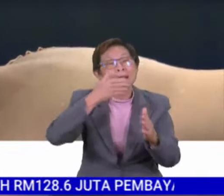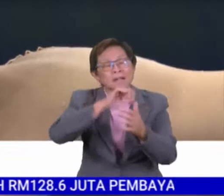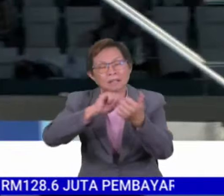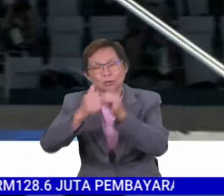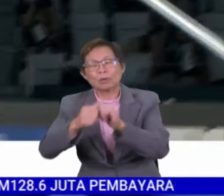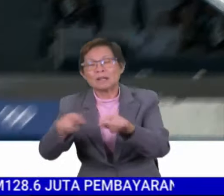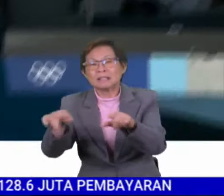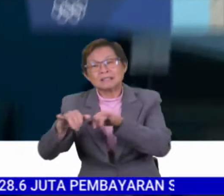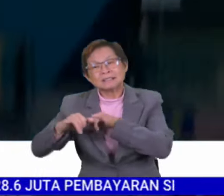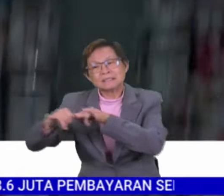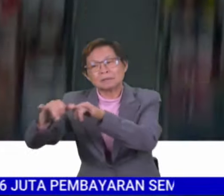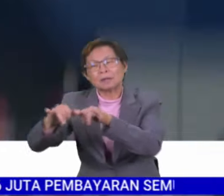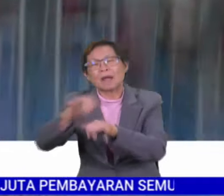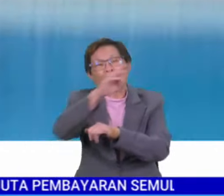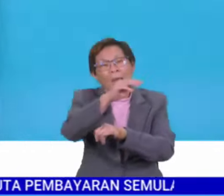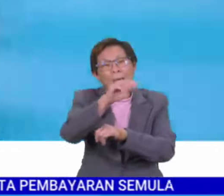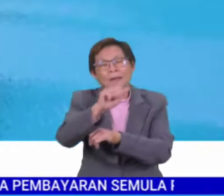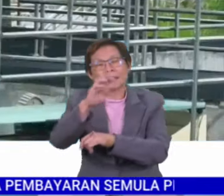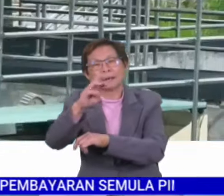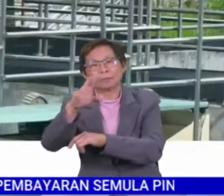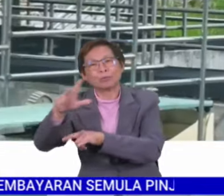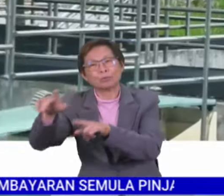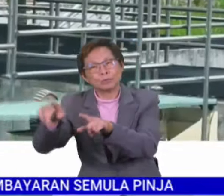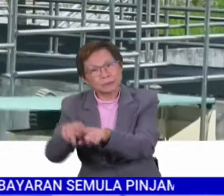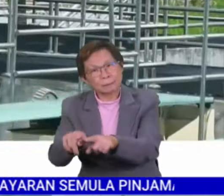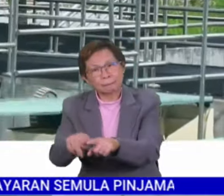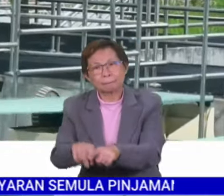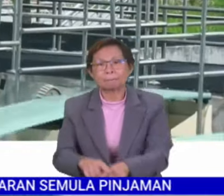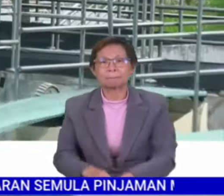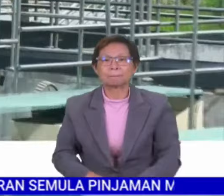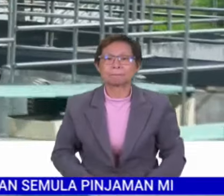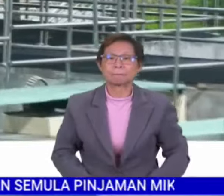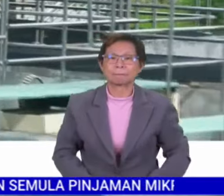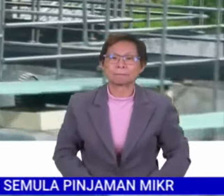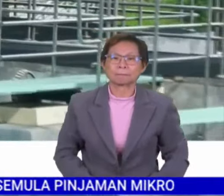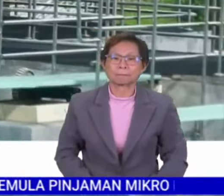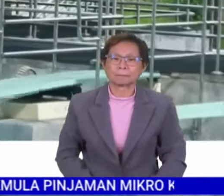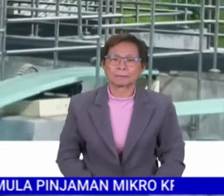Malaysia 1963, MA63.